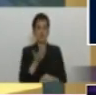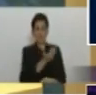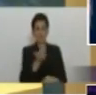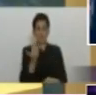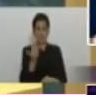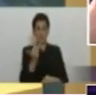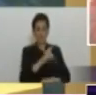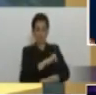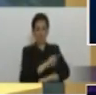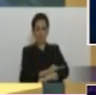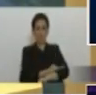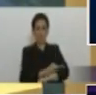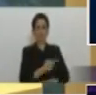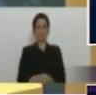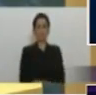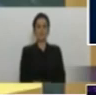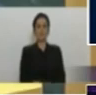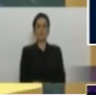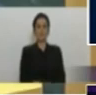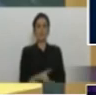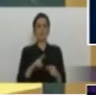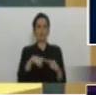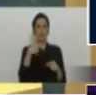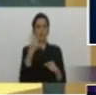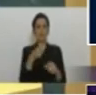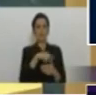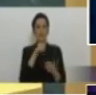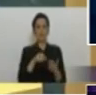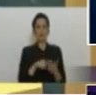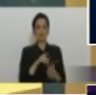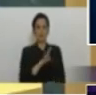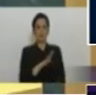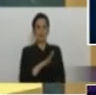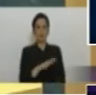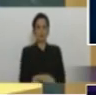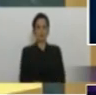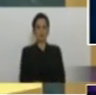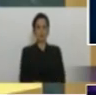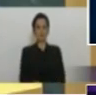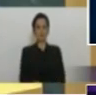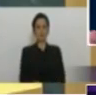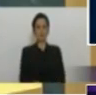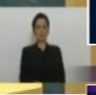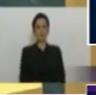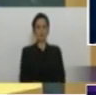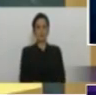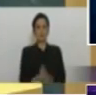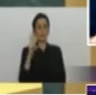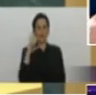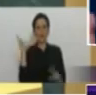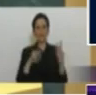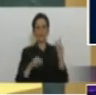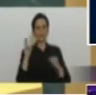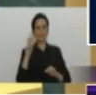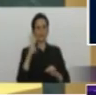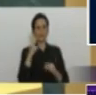რევოლუციის შემდეგ და ვინმეს აზრად მოუვიდა და რომ იმაში უცხოეთში ემუშავა რომ ვიზა ლიბერალიზაცია ქვეყანას არ მიიღო. არასერიოზულია. აი ეს